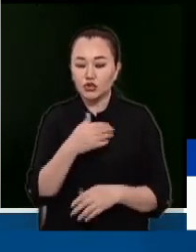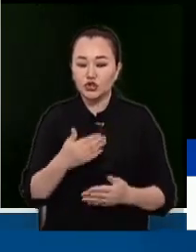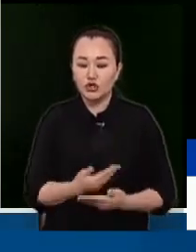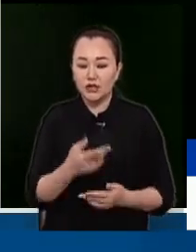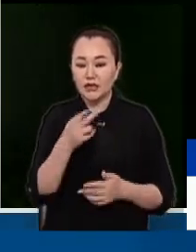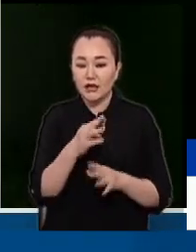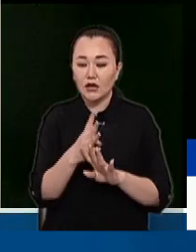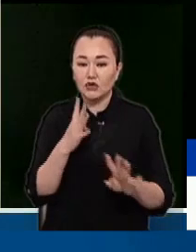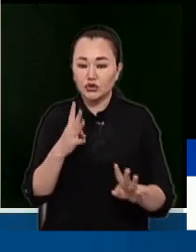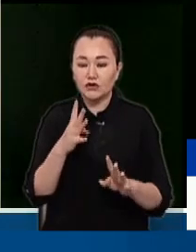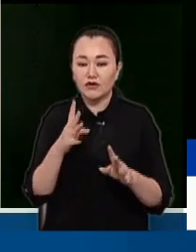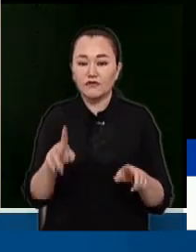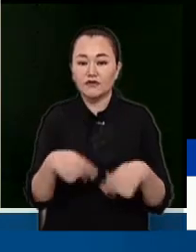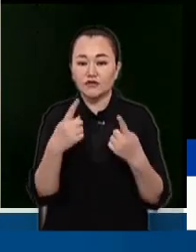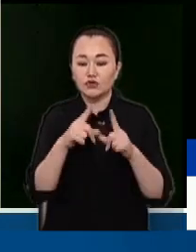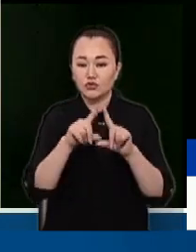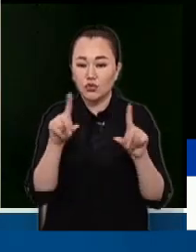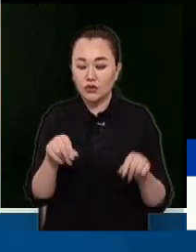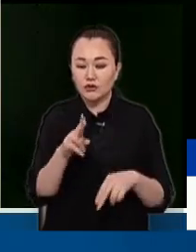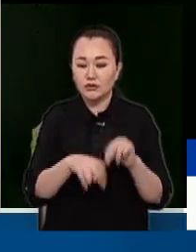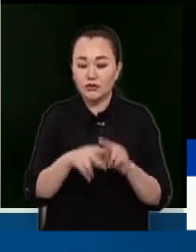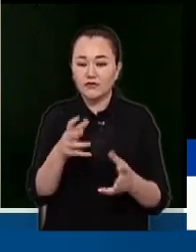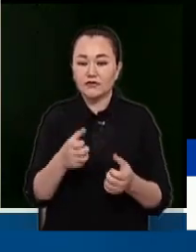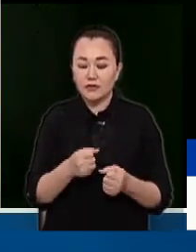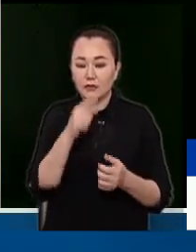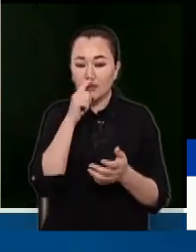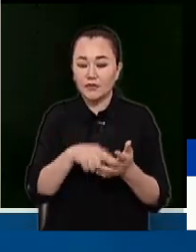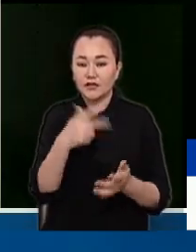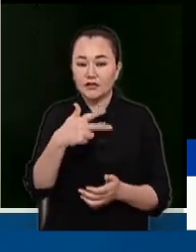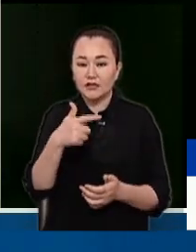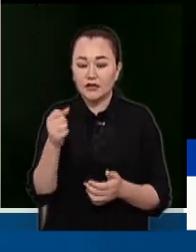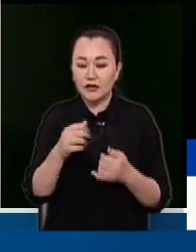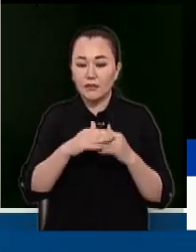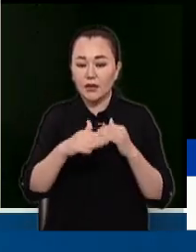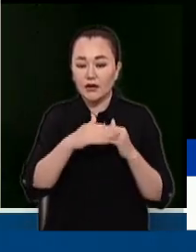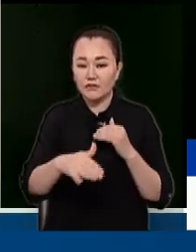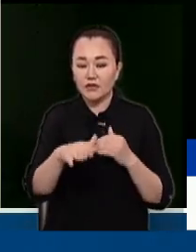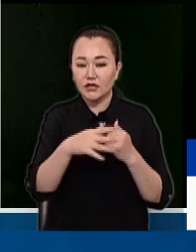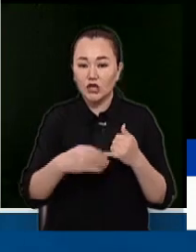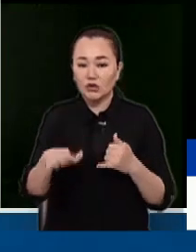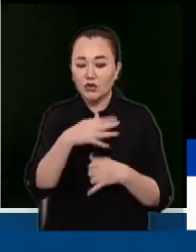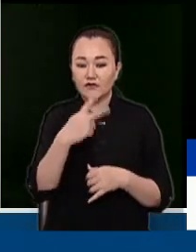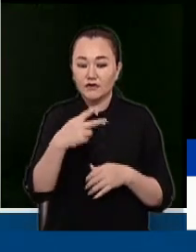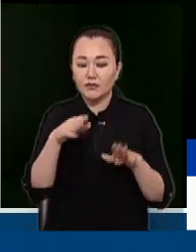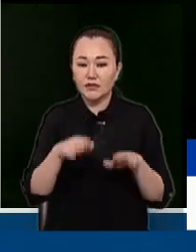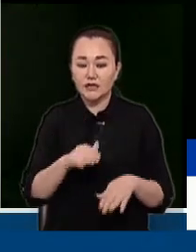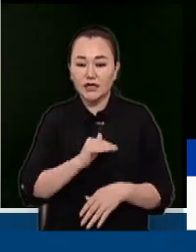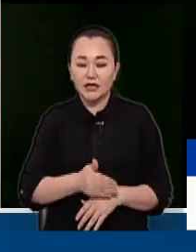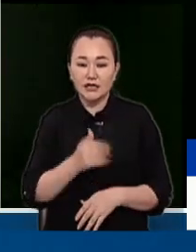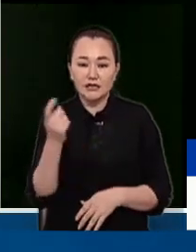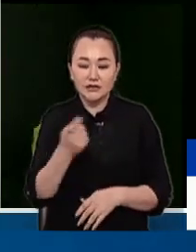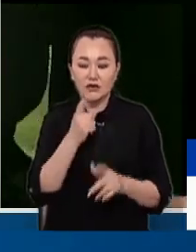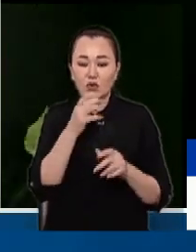для очередников и возведение школы. Под изъятие попали 30 гектаров поливных территорий. У 20 местных крестьян взяли